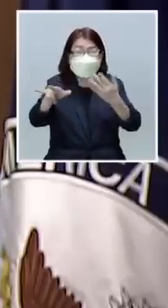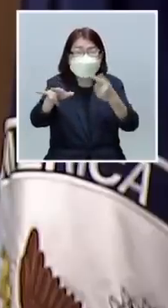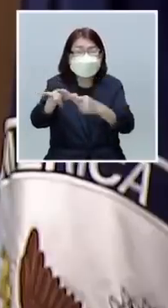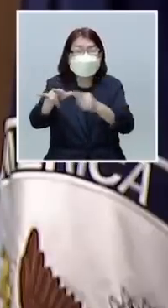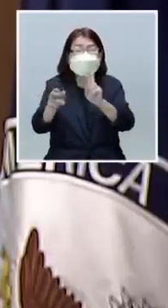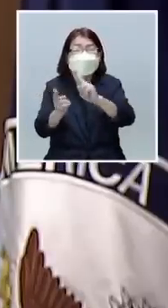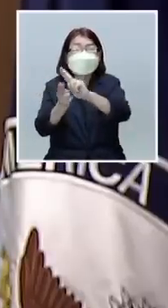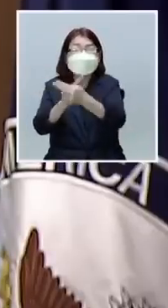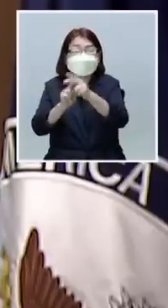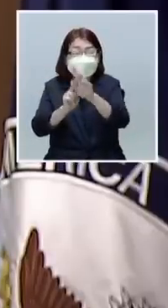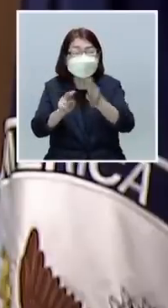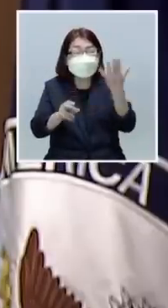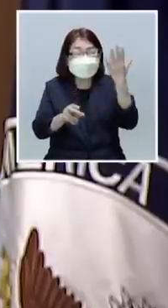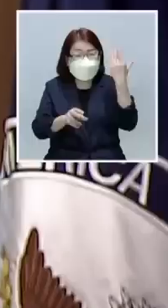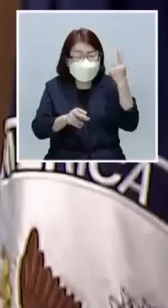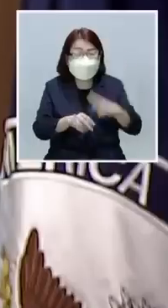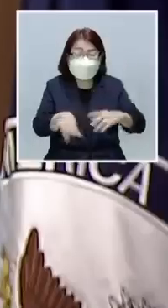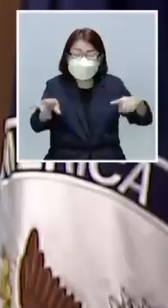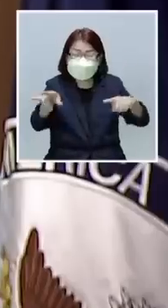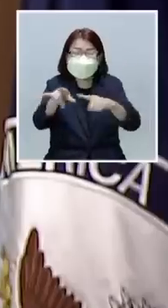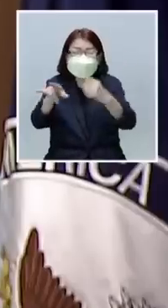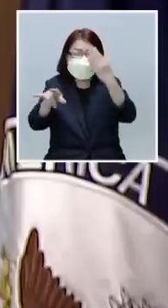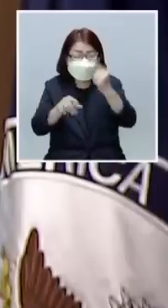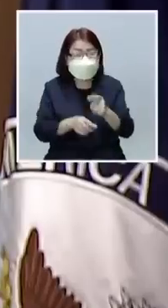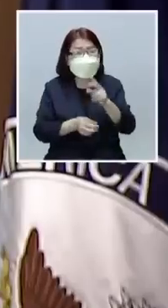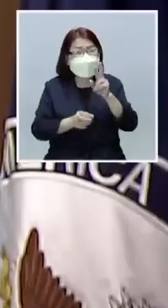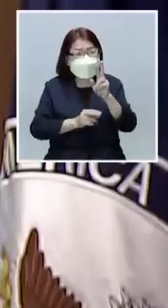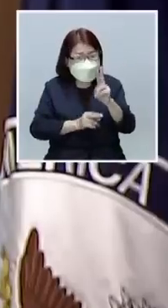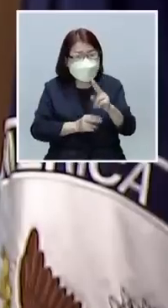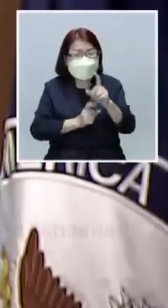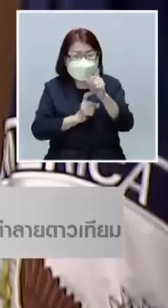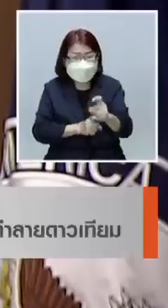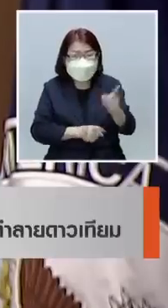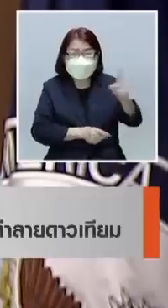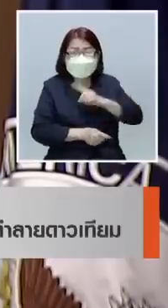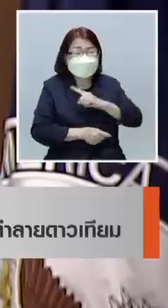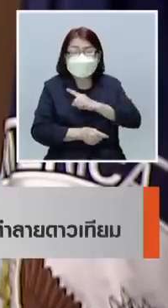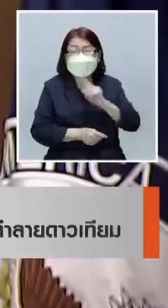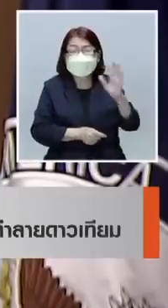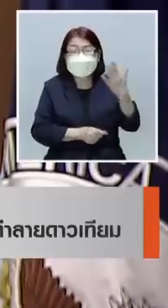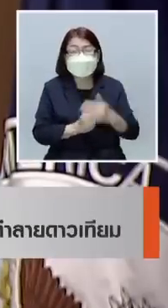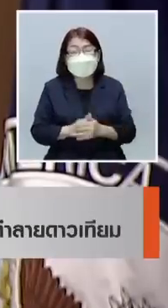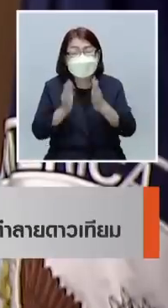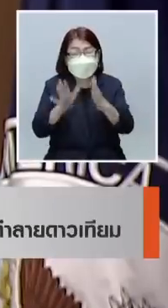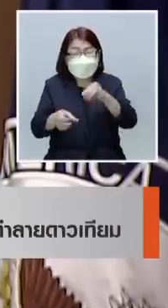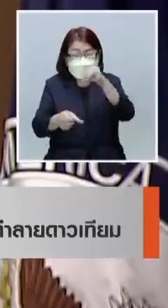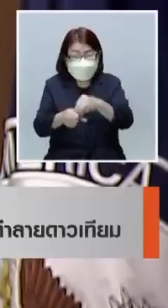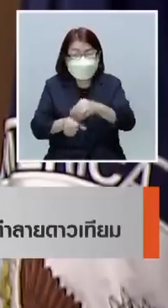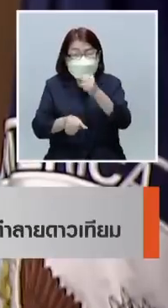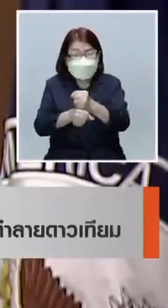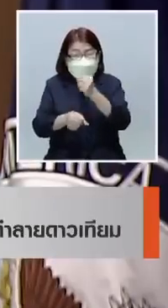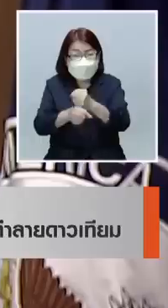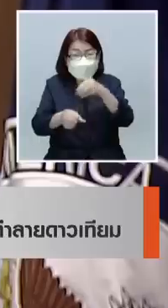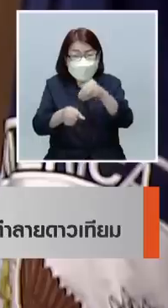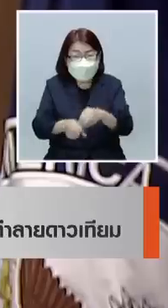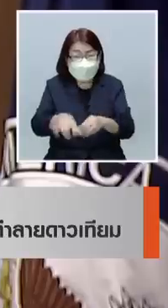าวเทียมเก่า1ดวงเมื่อวานนี้ในลักษณะที่ทั้งอันตรายและไม่รับผิดชอบอาจเป็นอันตรายต่อนักบินอวกาศหลายคนที่อยู่บ